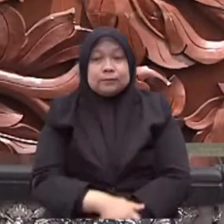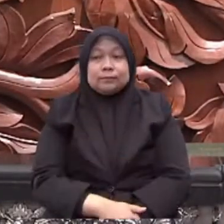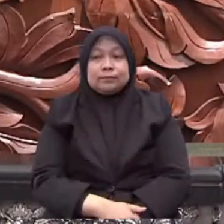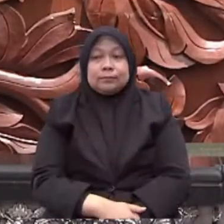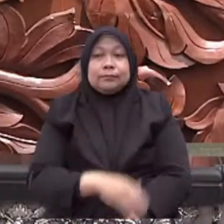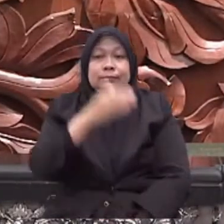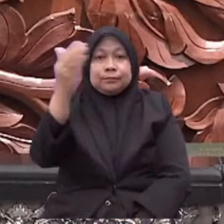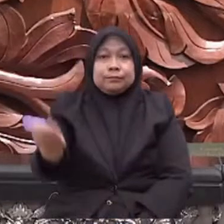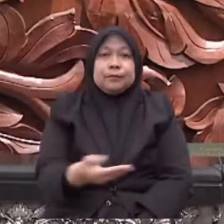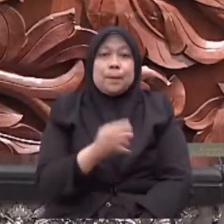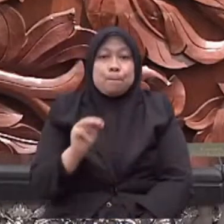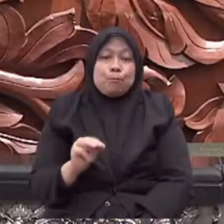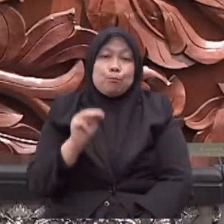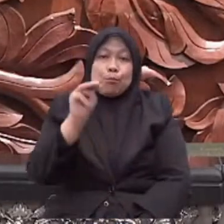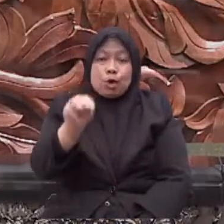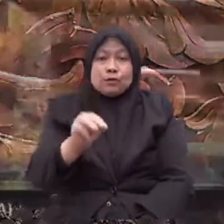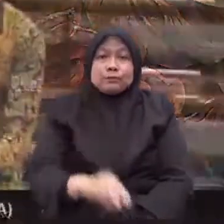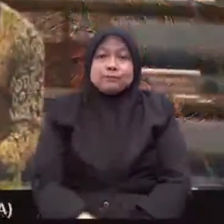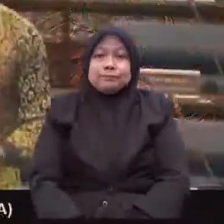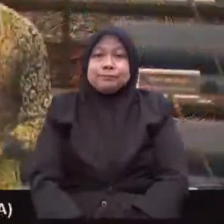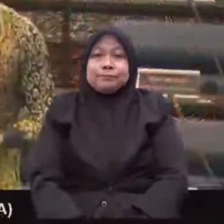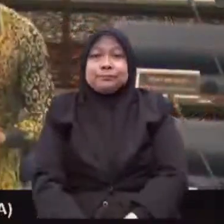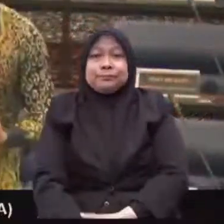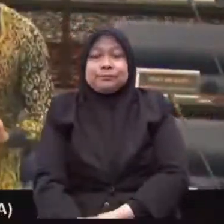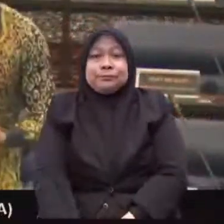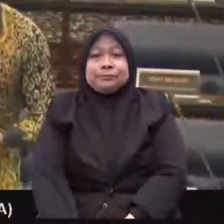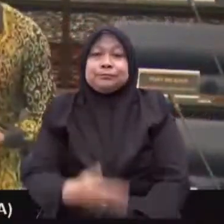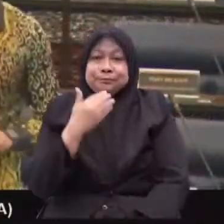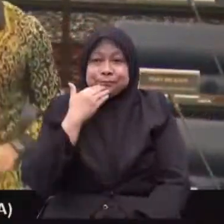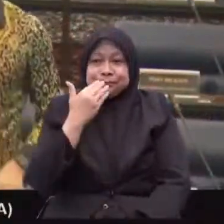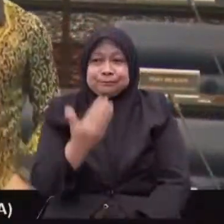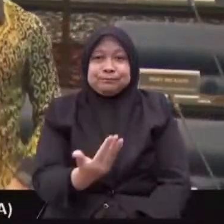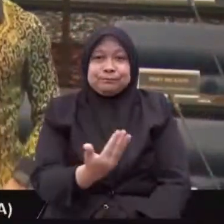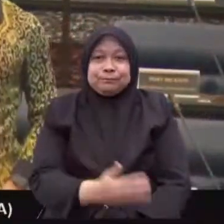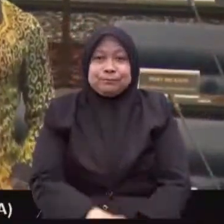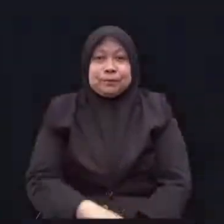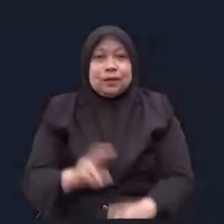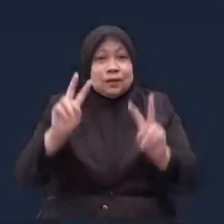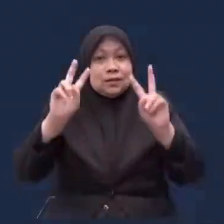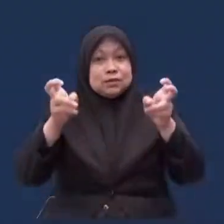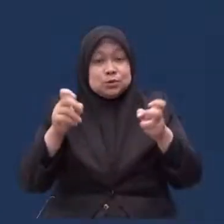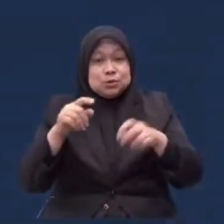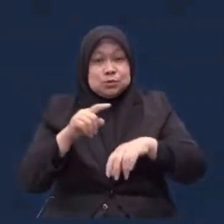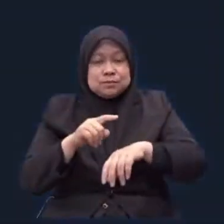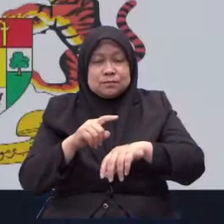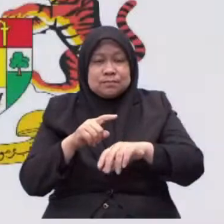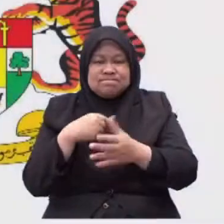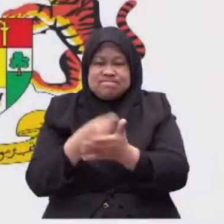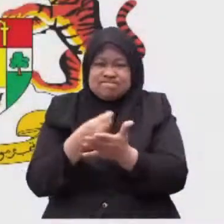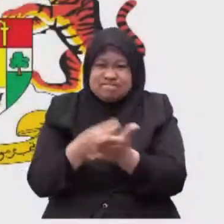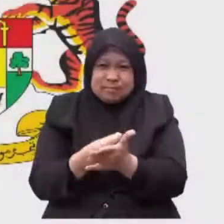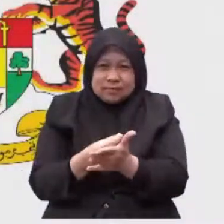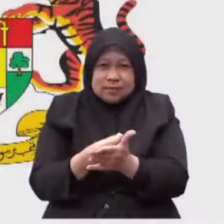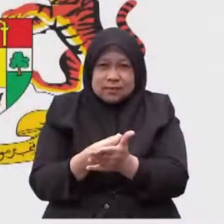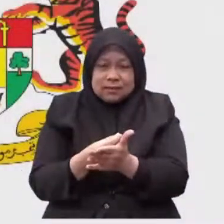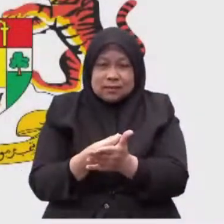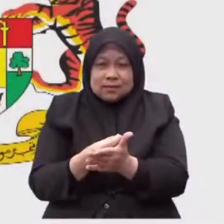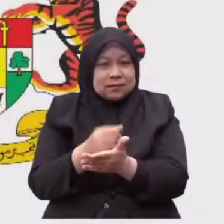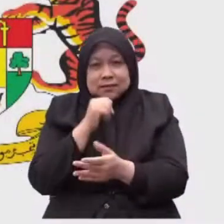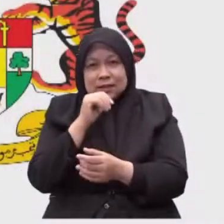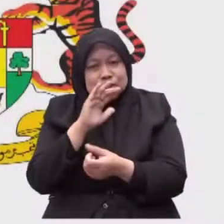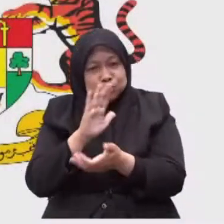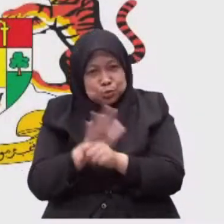saya jemput Terima kasih isu kesentuhkan dana akan